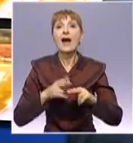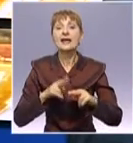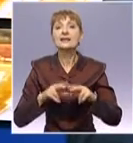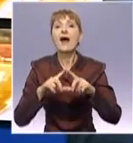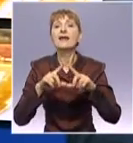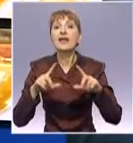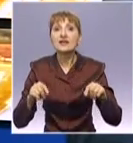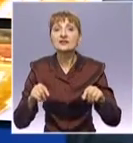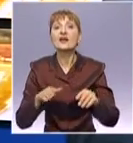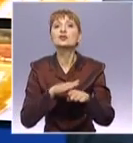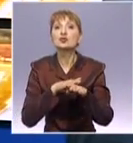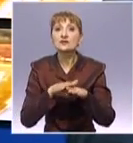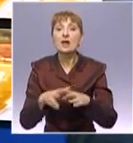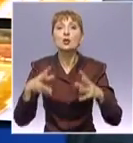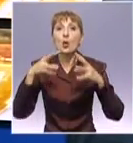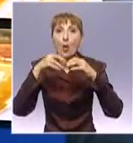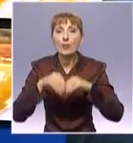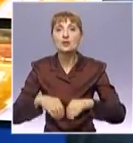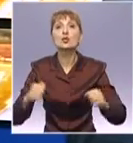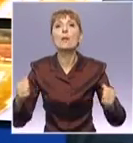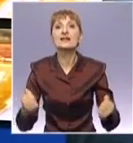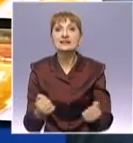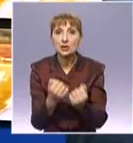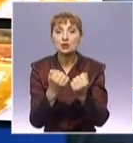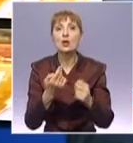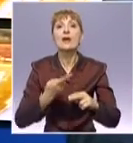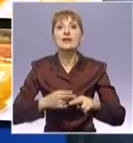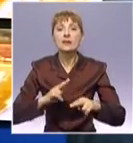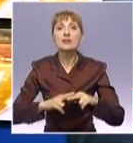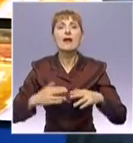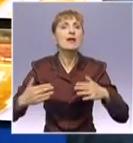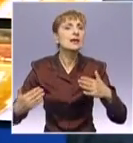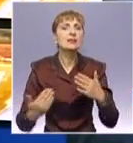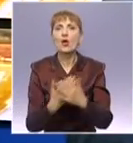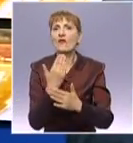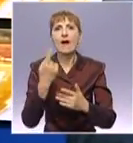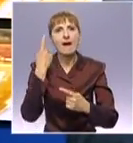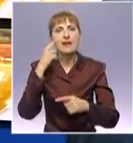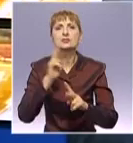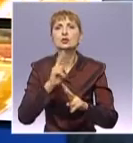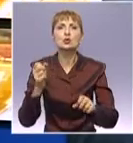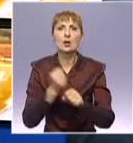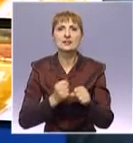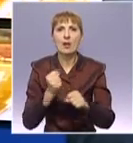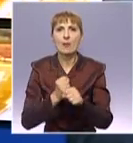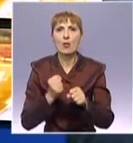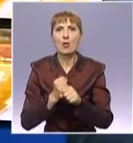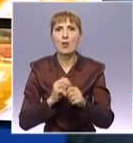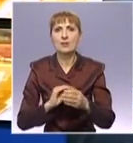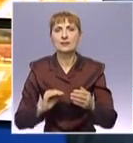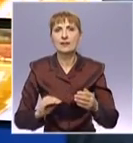агентство осуществляет комплексную поддержку именно инноваций, инноваторам, разработкам. То